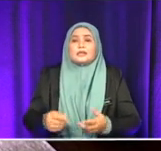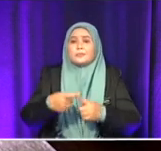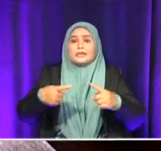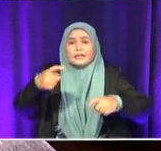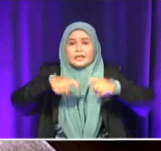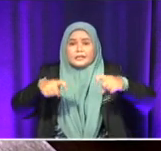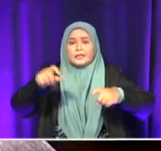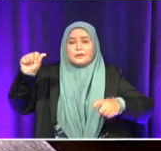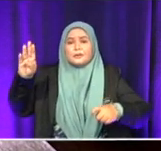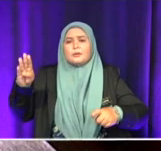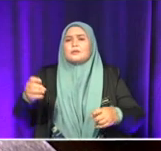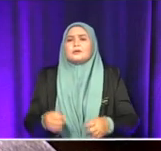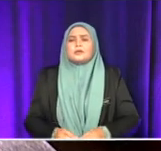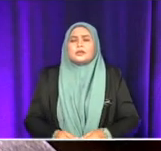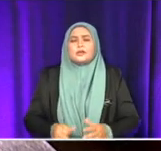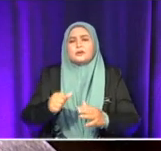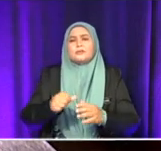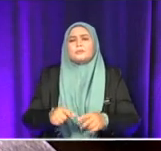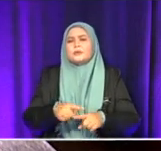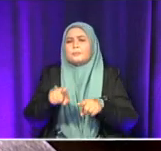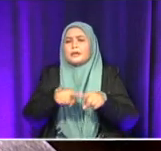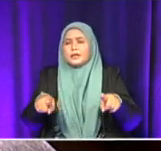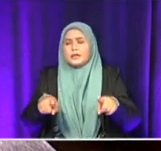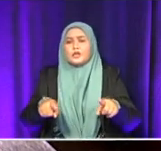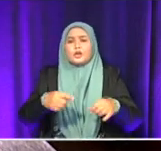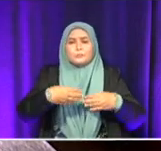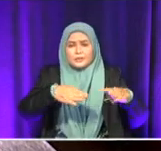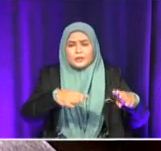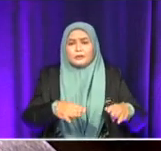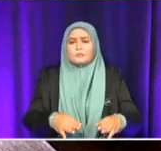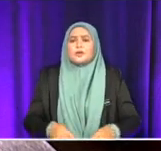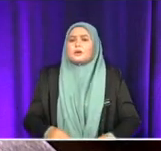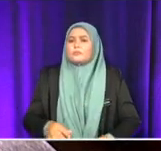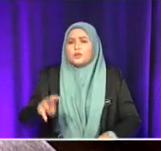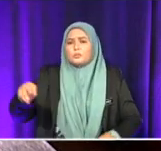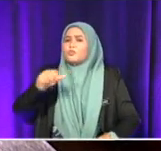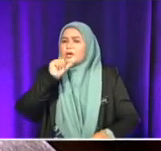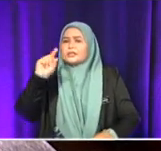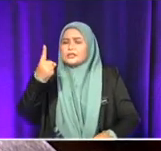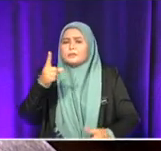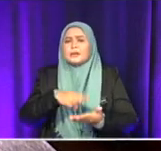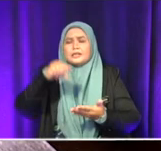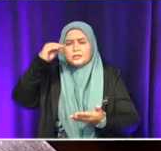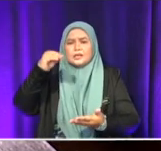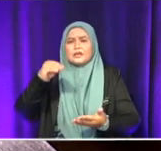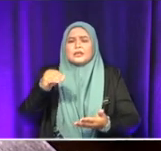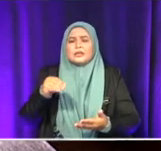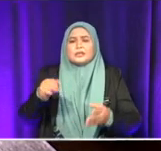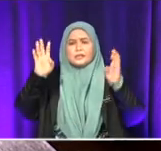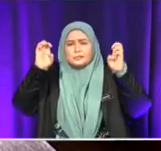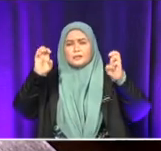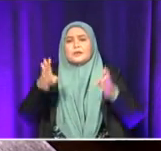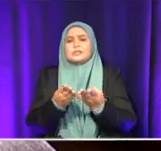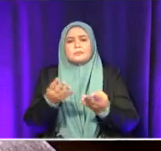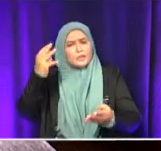baqih aneka jurusan maksudnya dia bukannya semata-mata murid-murid itu belajar subjek-subjek teori bukannya belajar bahasa